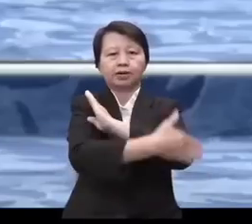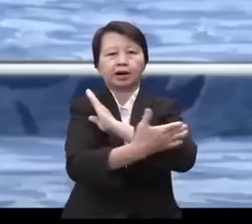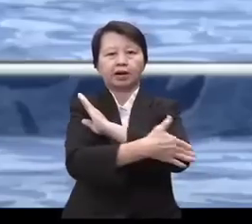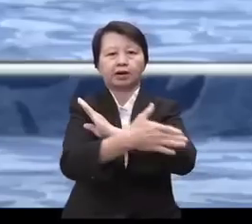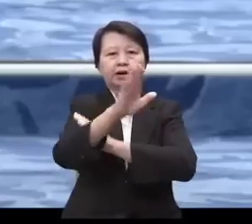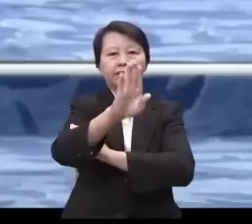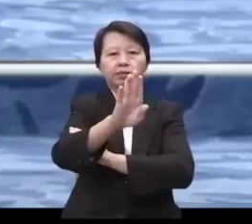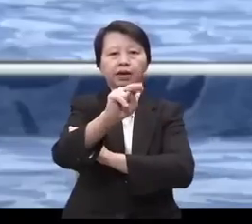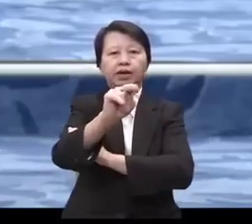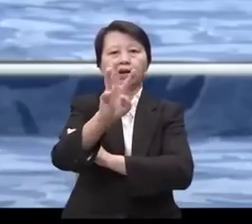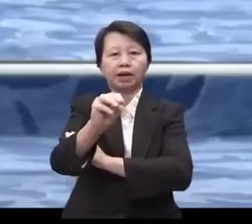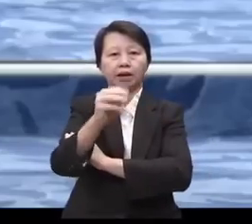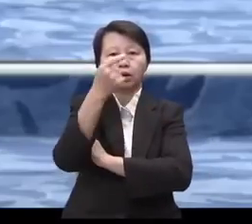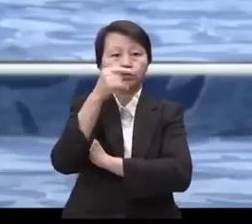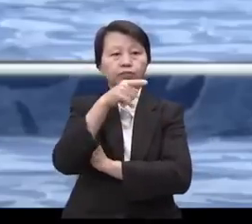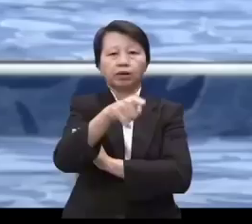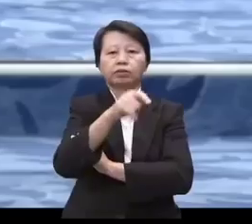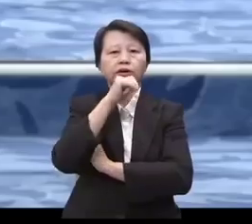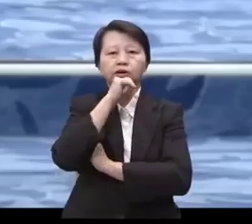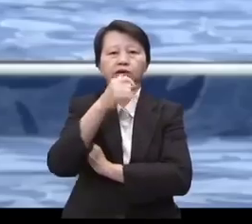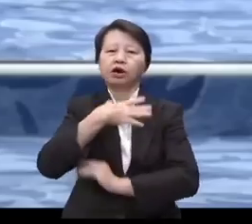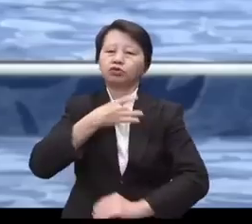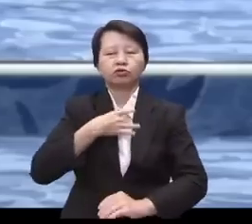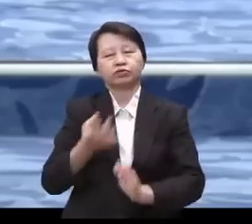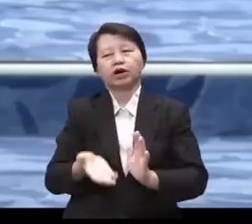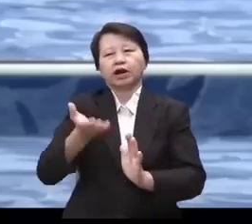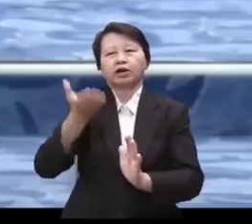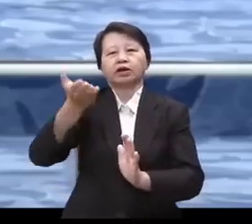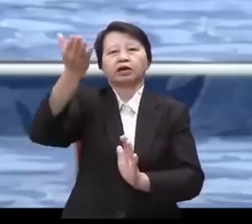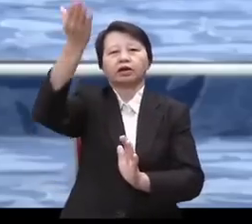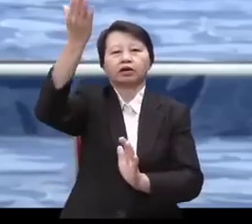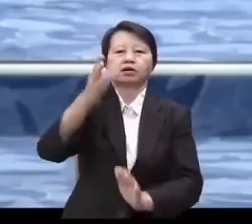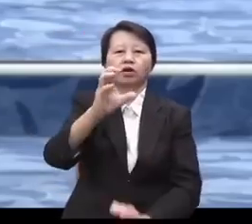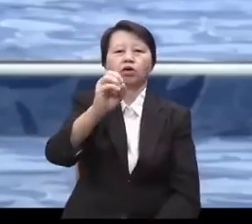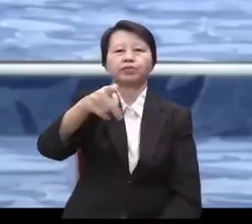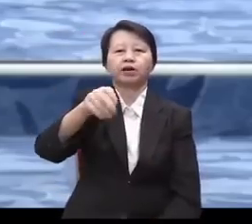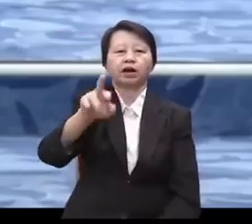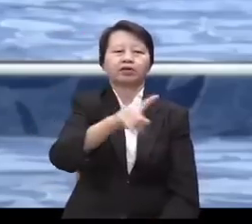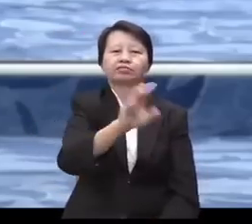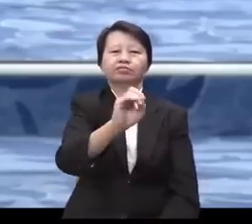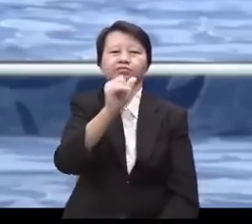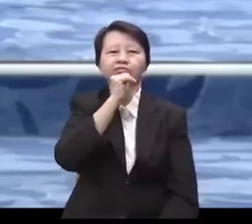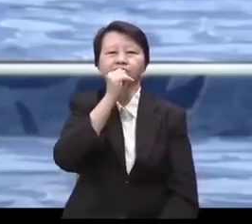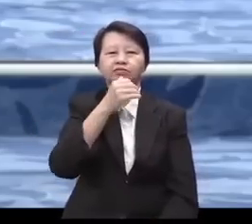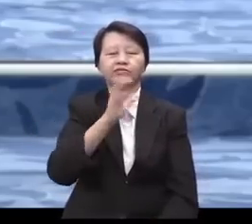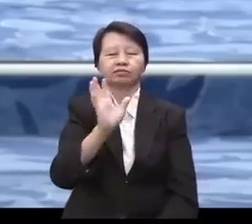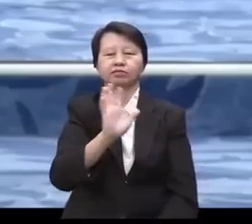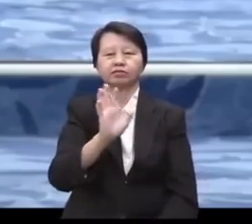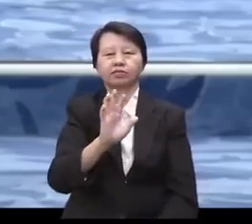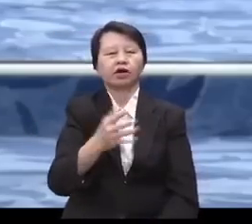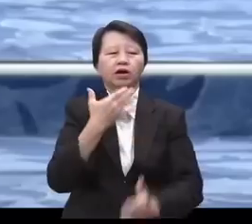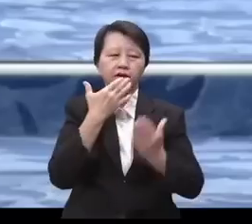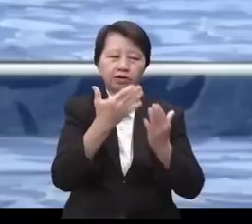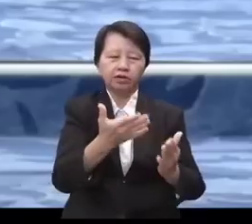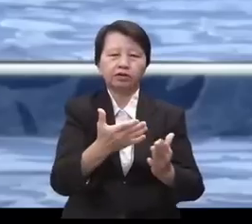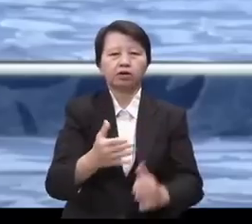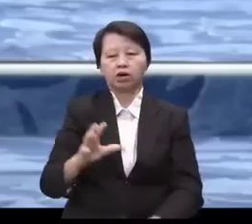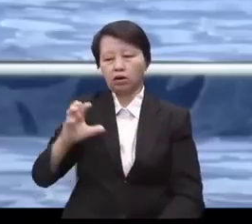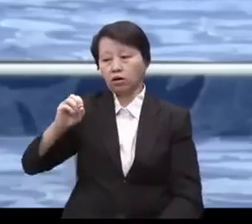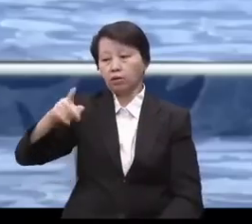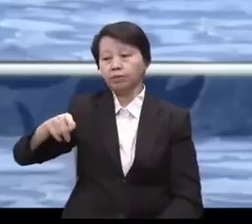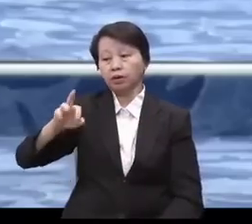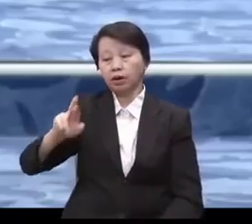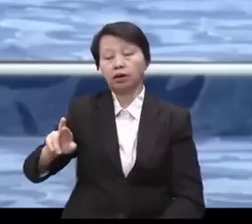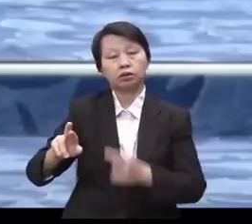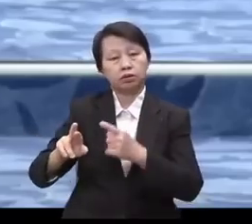tidak sewenang-wenang menaikkan OPR. Malah penjelasan mereka, OPR itu